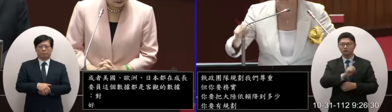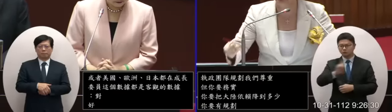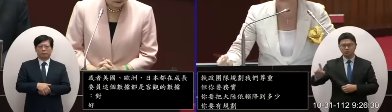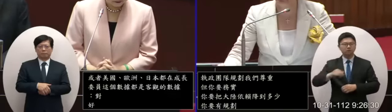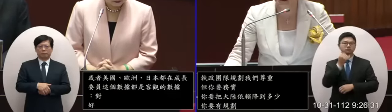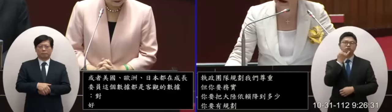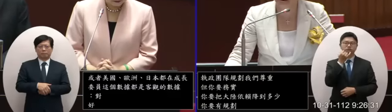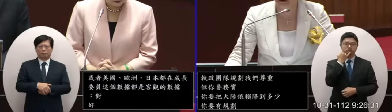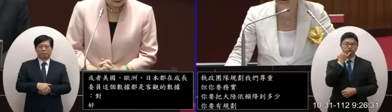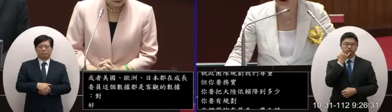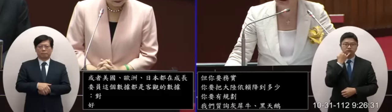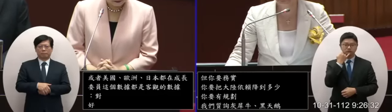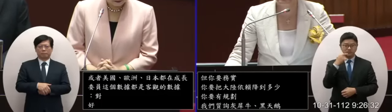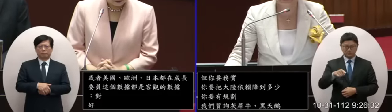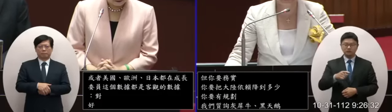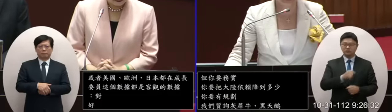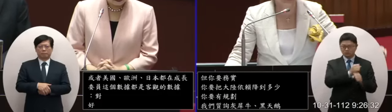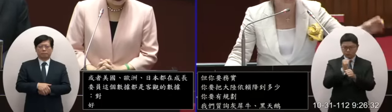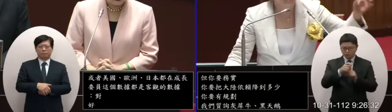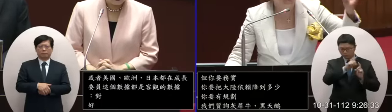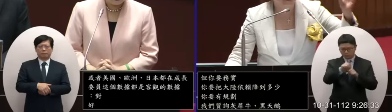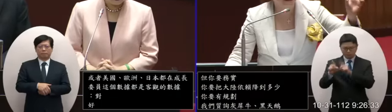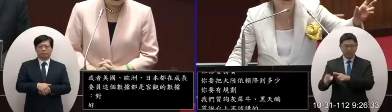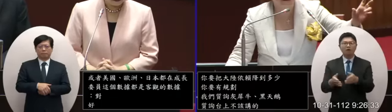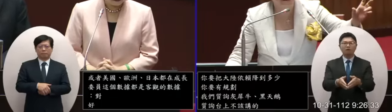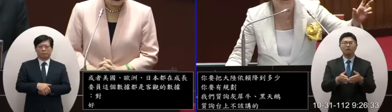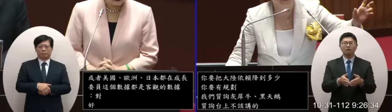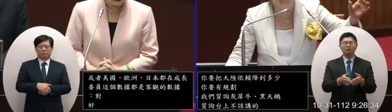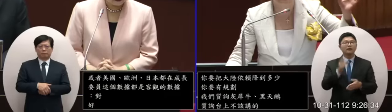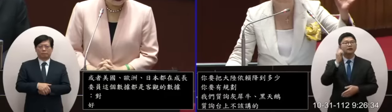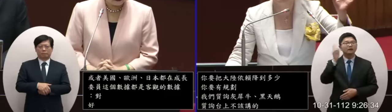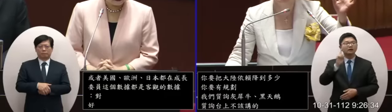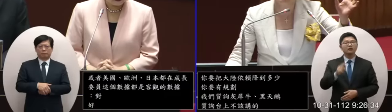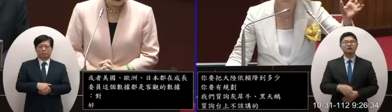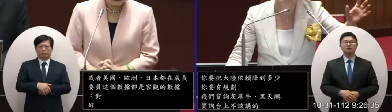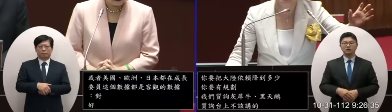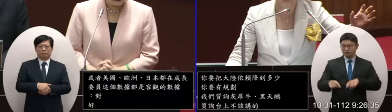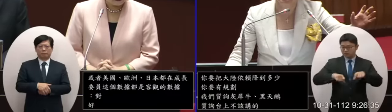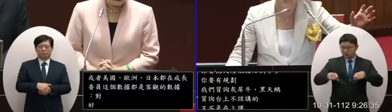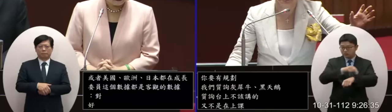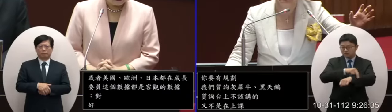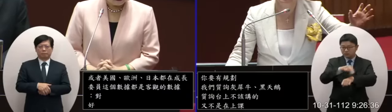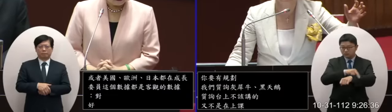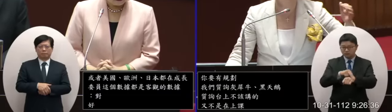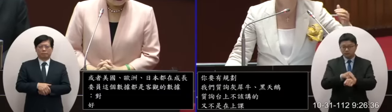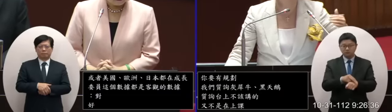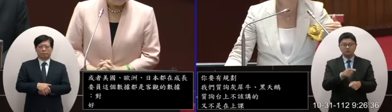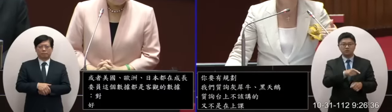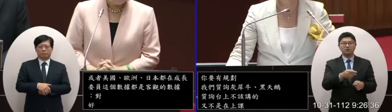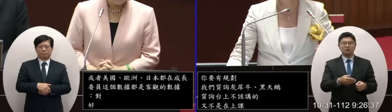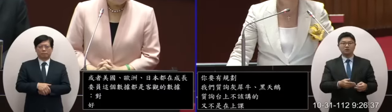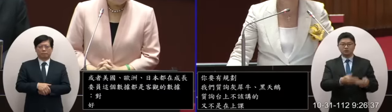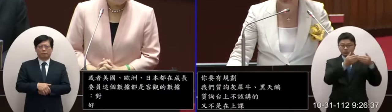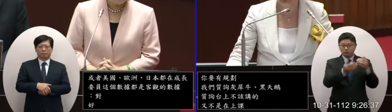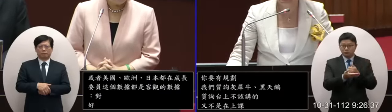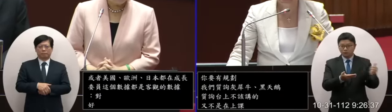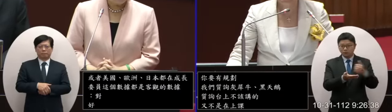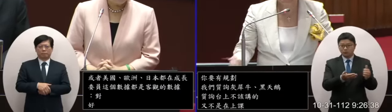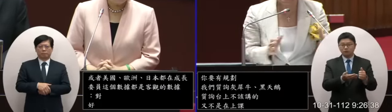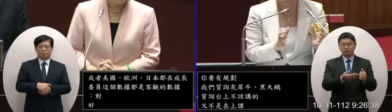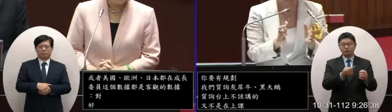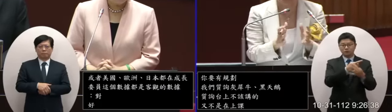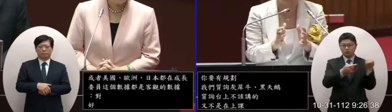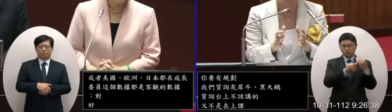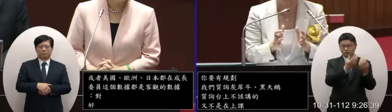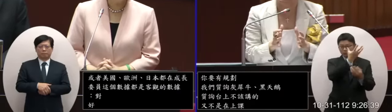问题你要务实嘛？务实就是说，你设定一个你希望对中国大陆的出口的部分降到什么样的一个程度？